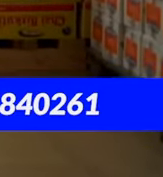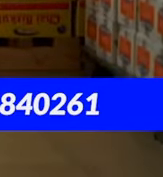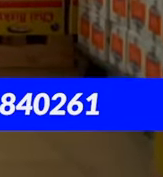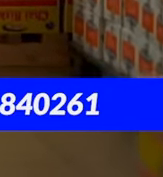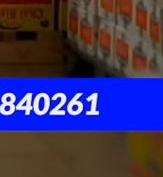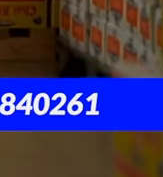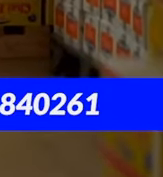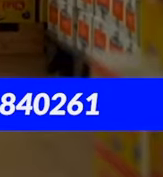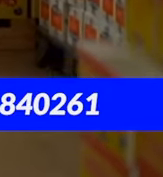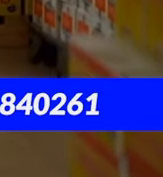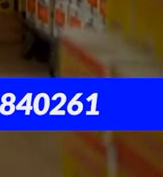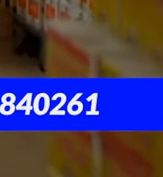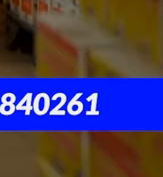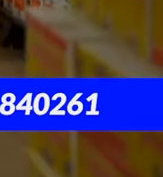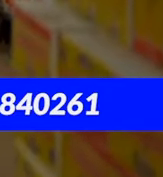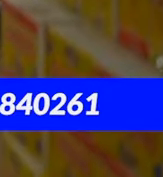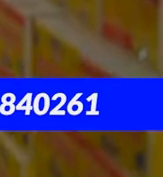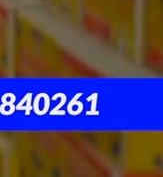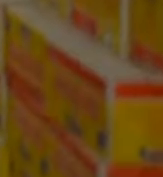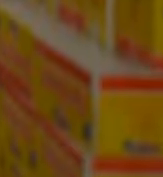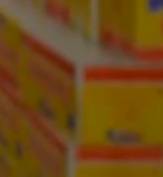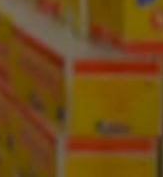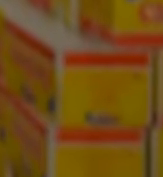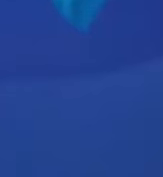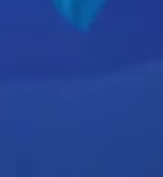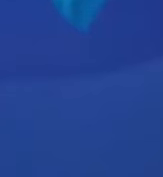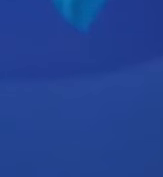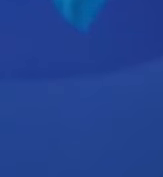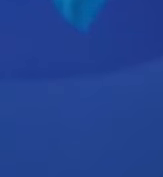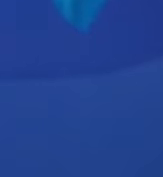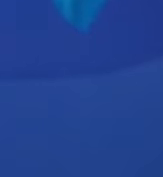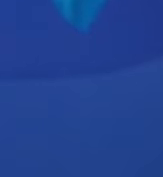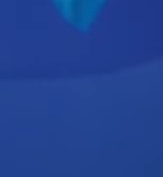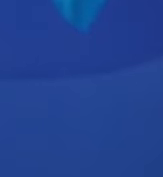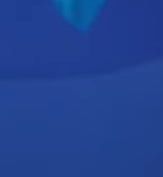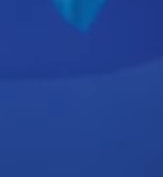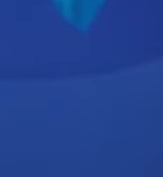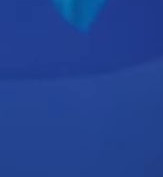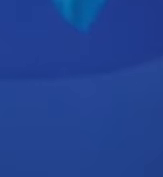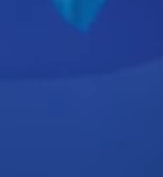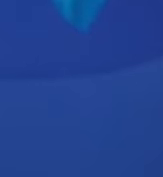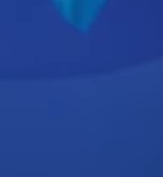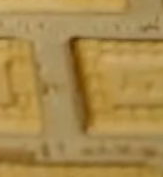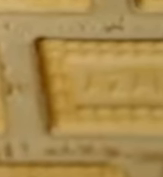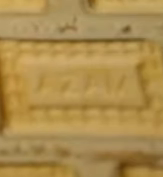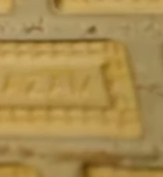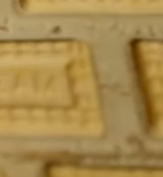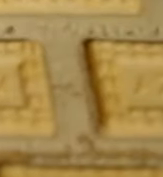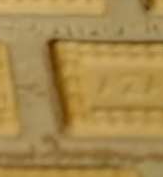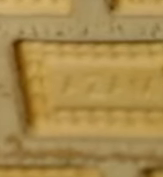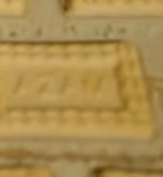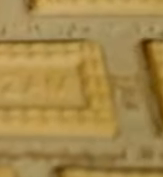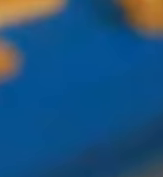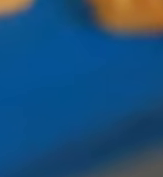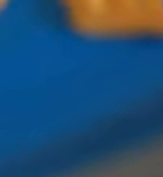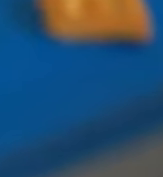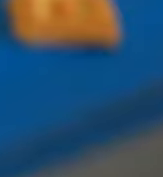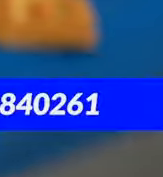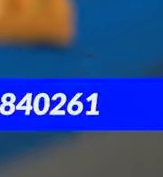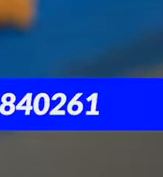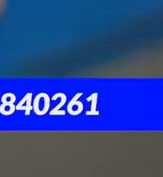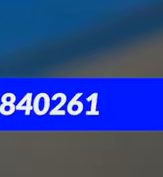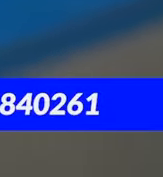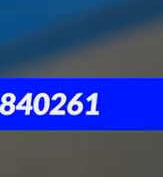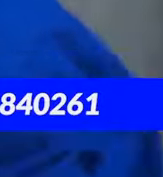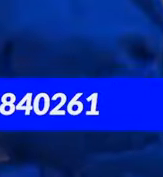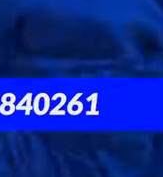bidhaa zaidi ya 13. Chai biskuti, tuna biskuti pia ya Maria biskuti. Kampuni yetu inazalisha